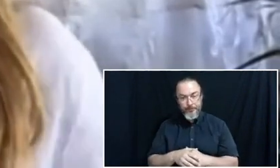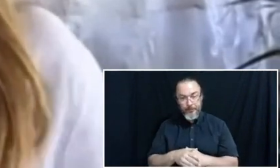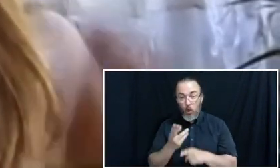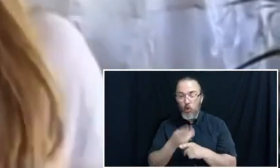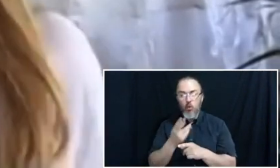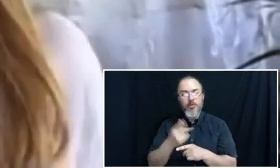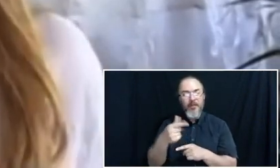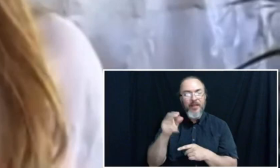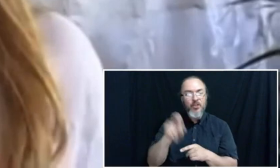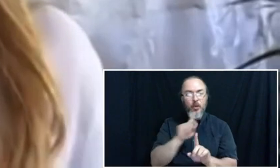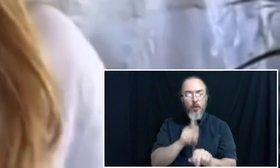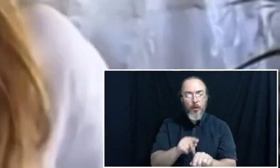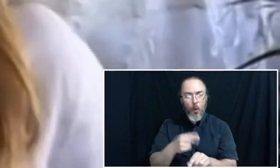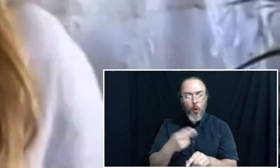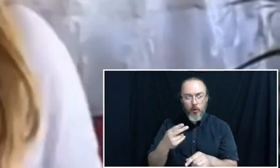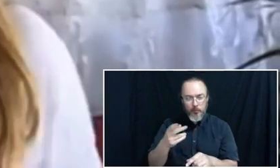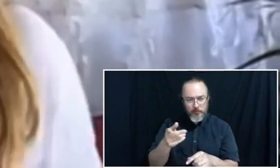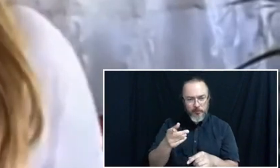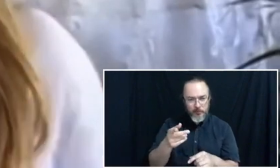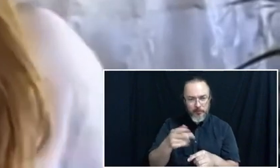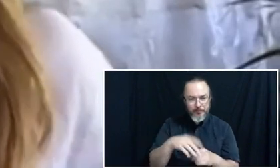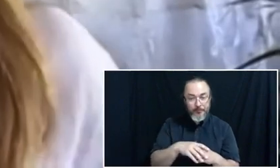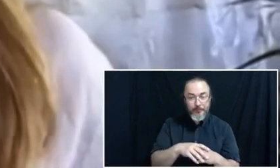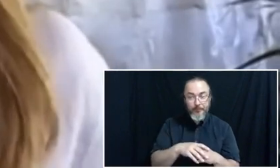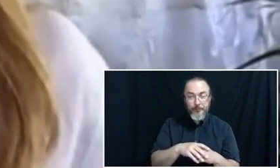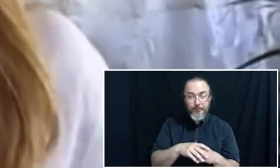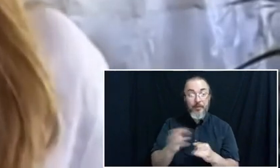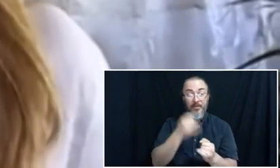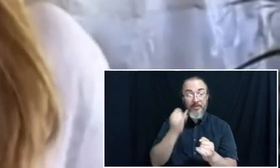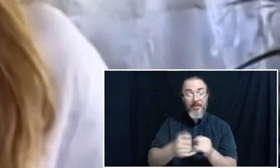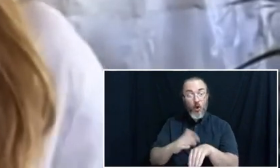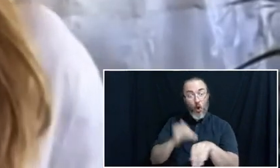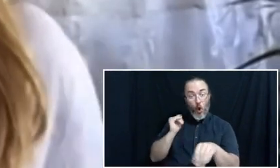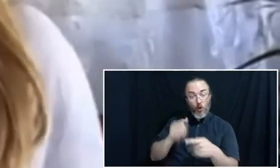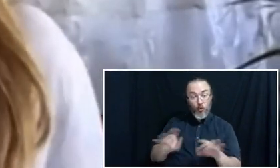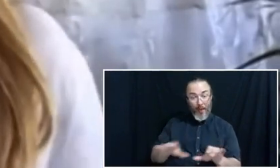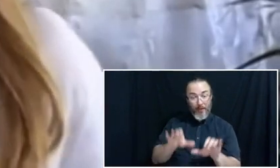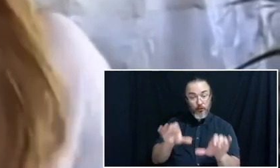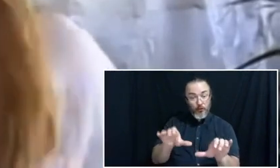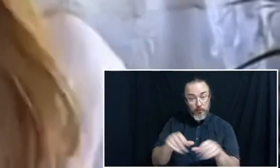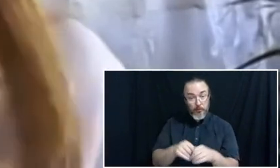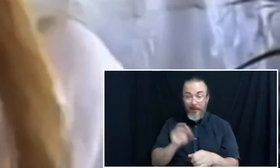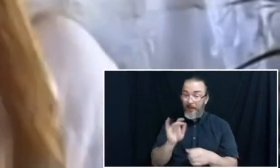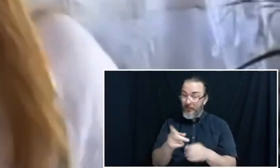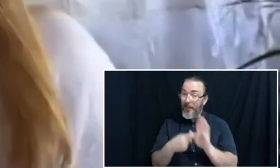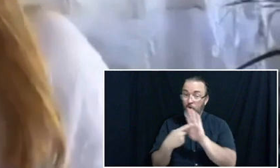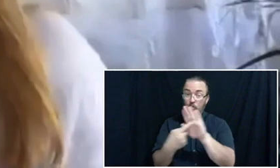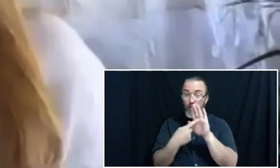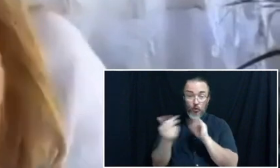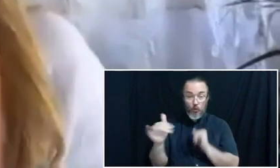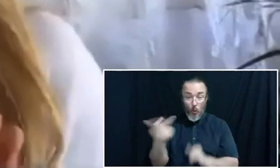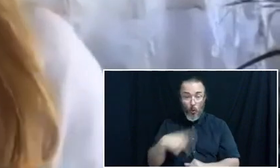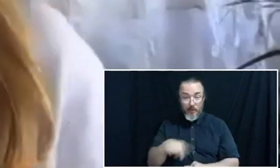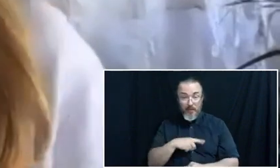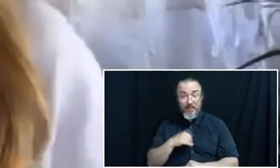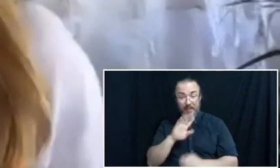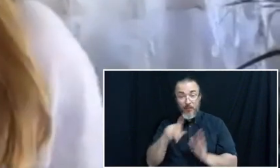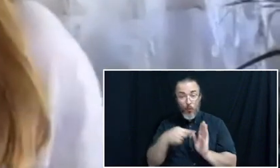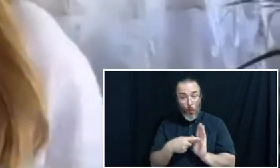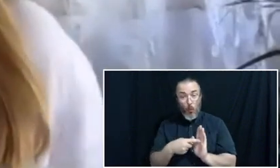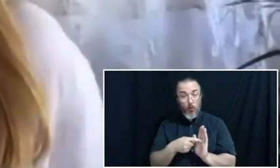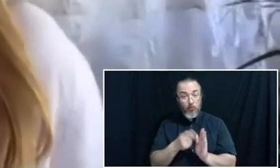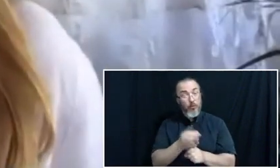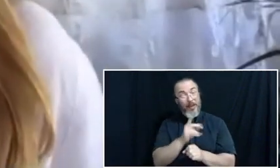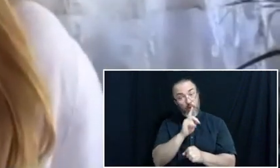GEM. Nous allons nous séparer avec le dernier appel à l'action émanant du rapport GEM qui souligne que chacun d'entre nous a un rôle à